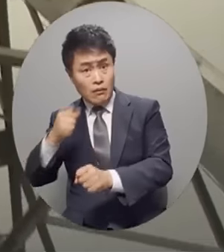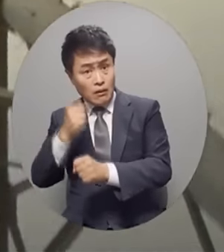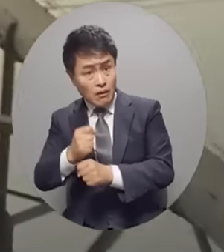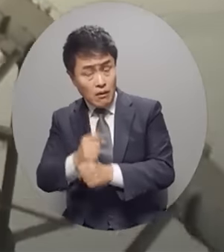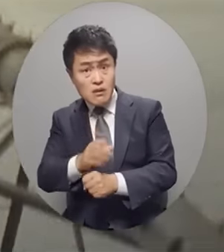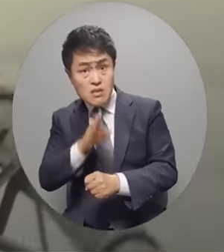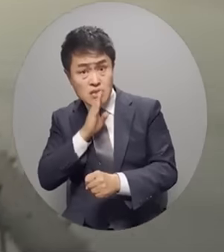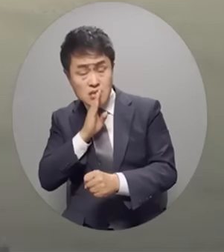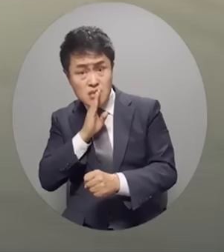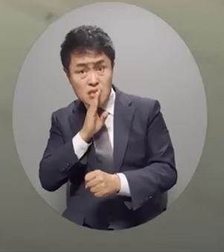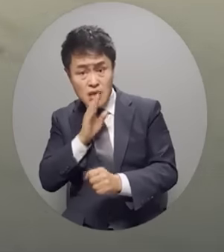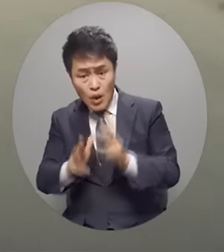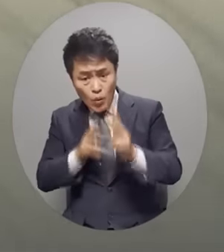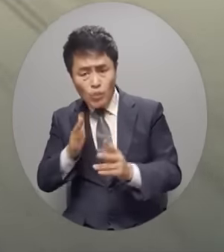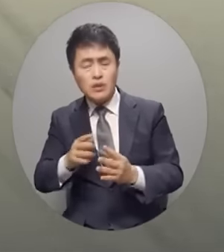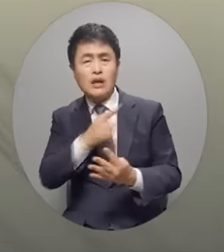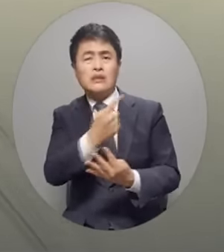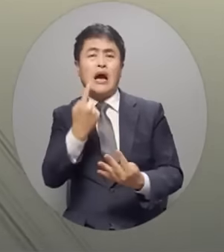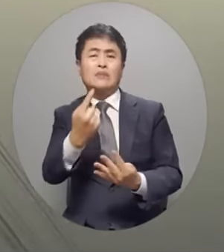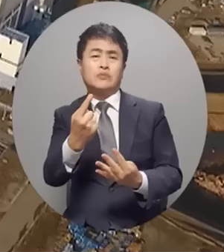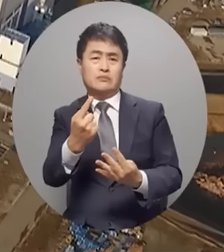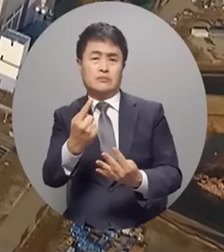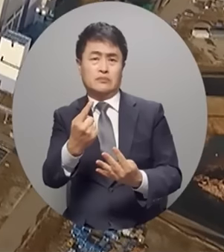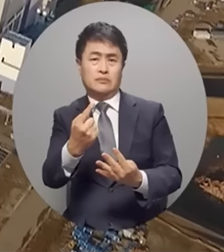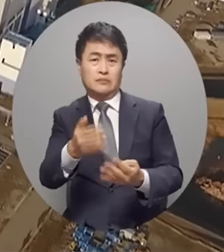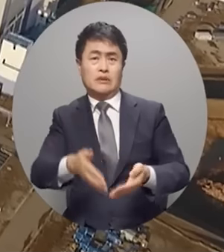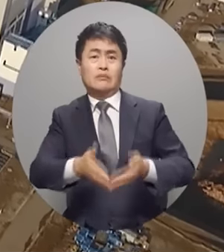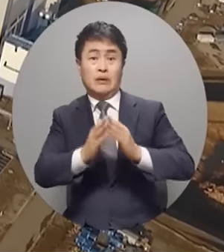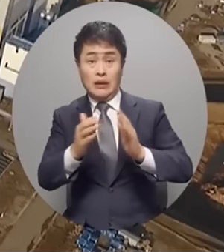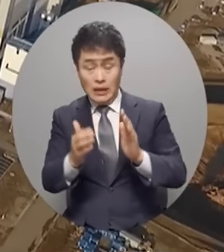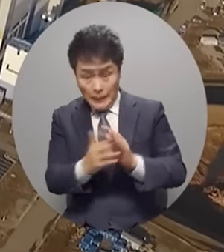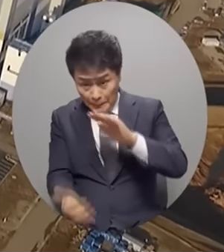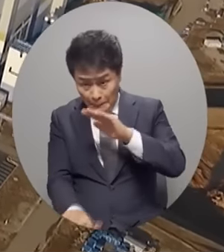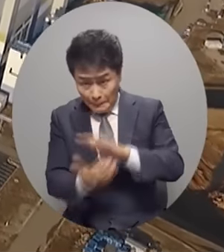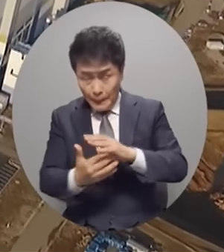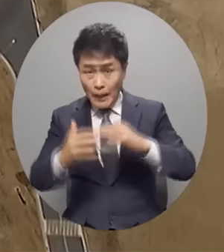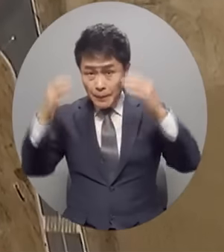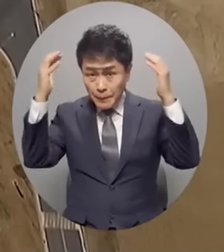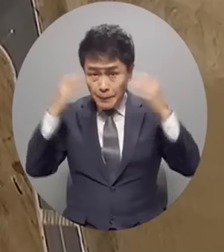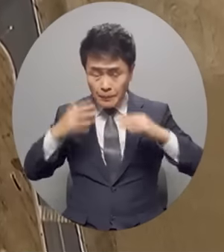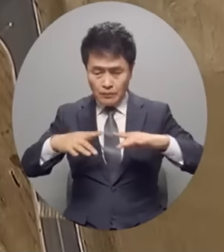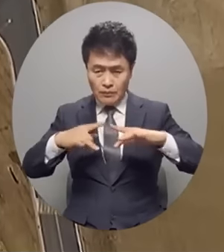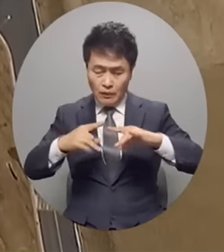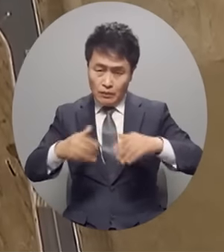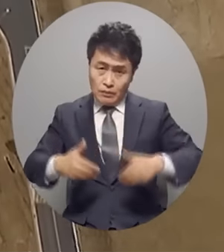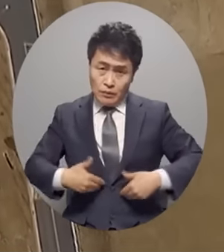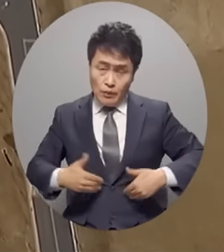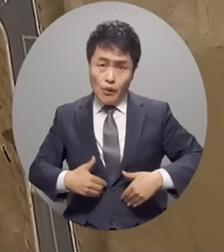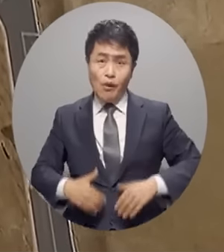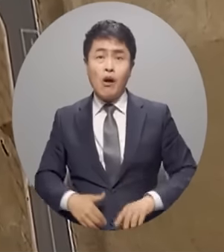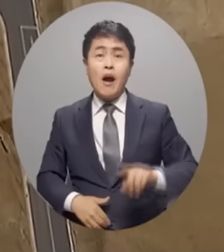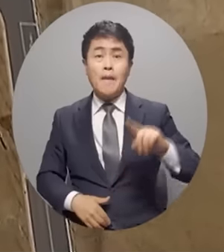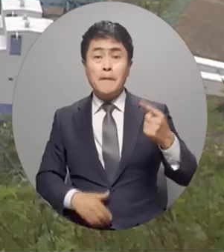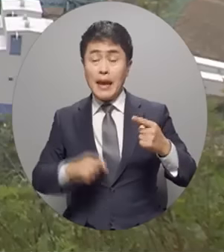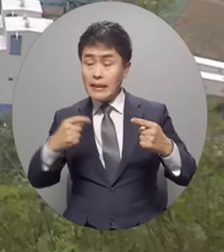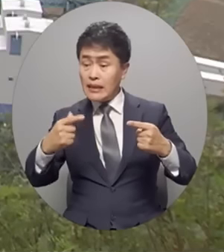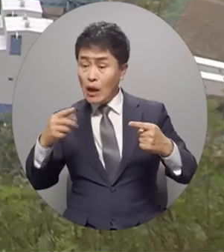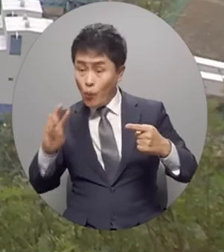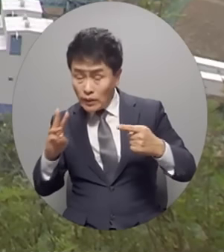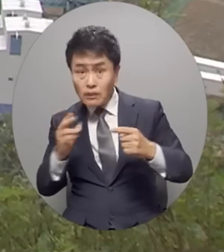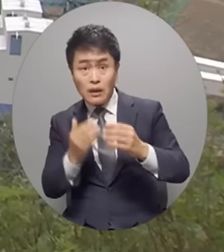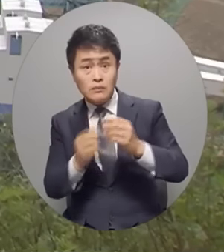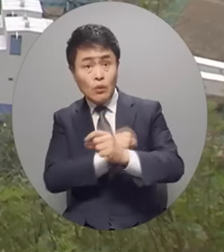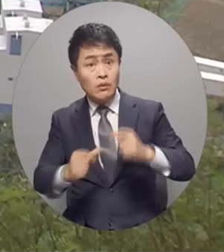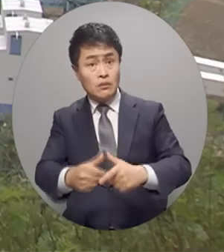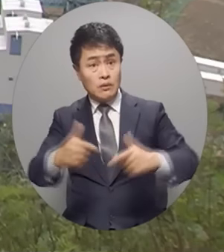실제 공사는 4분의 1 정도에 그쳤습니다. 기록적인 폭염에 전력 수요가 100기가와트까지 올랐는데도